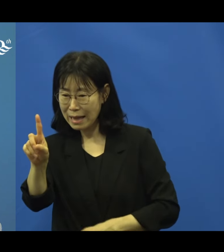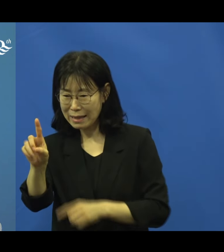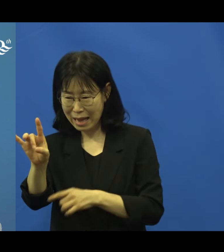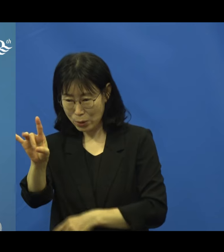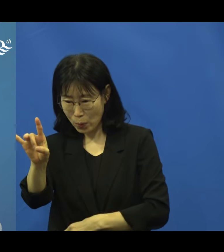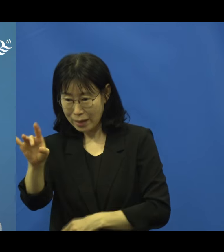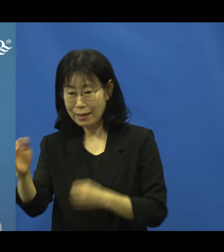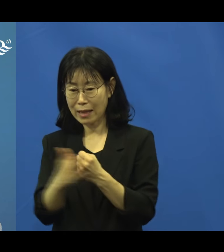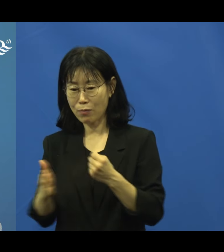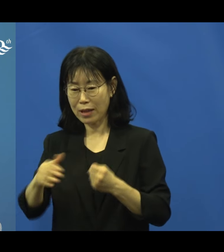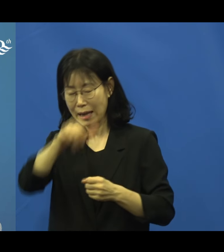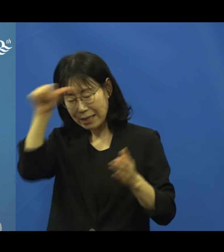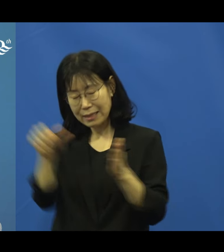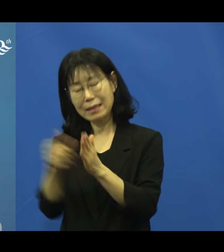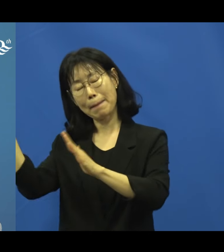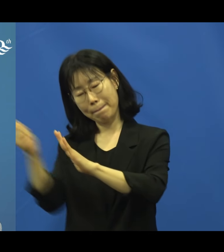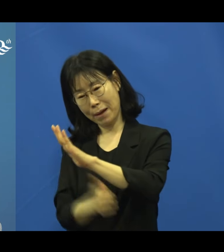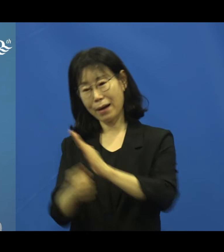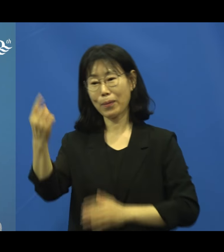여러분, 이게 우리 인생이에요.